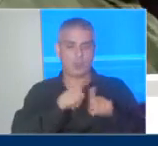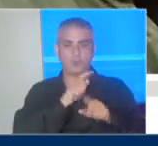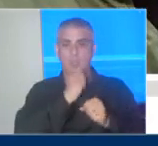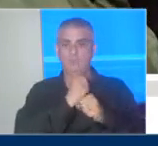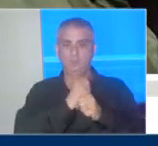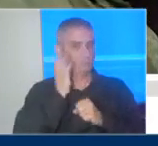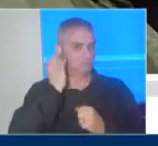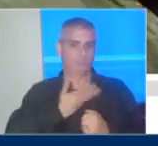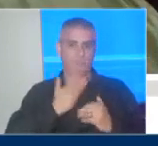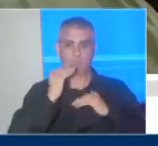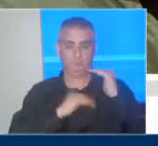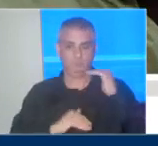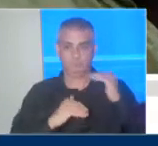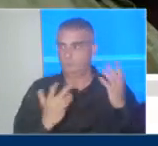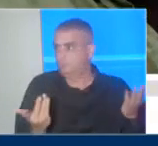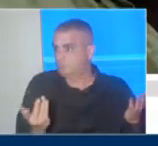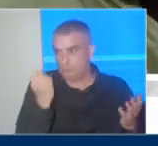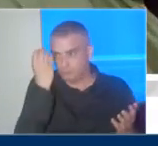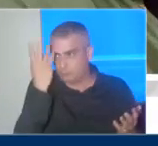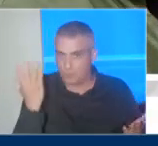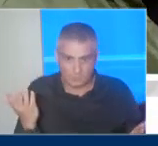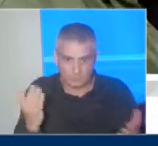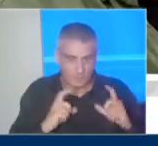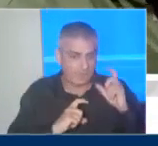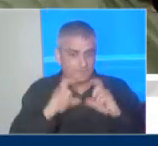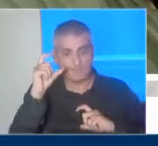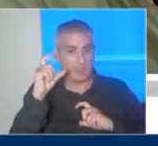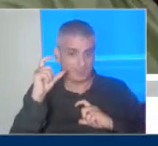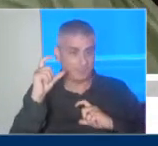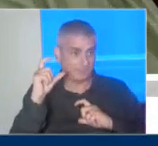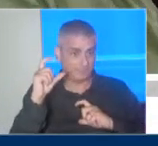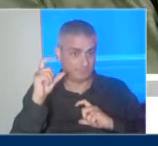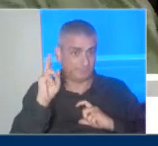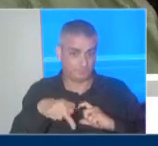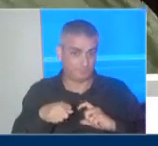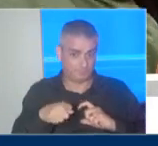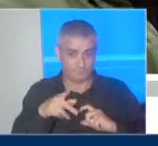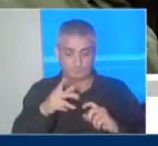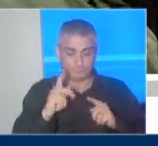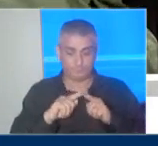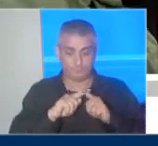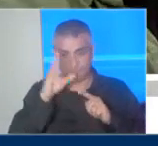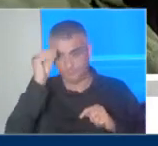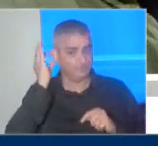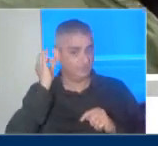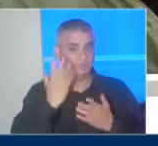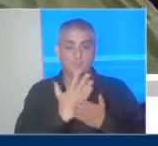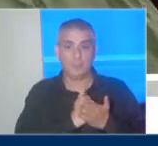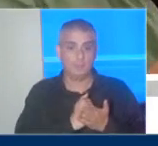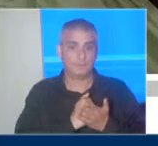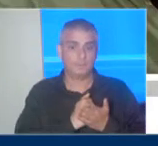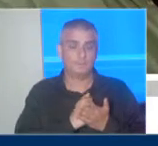עבודה, אישה מקבלת פחות. הדבר הזה הוא שטויות. הפער שיש בין המגדרים בשכר